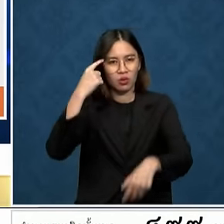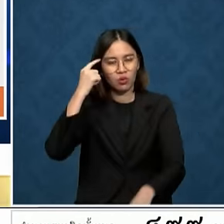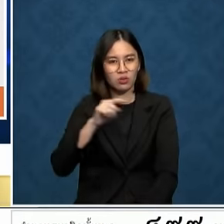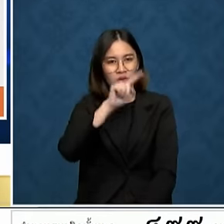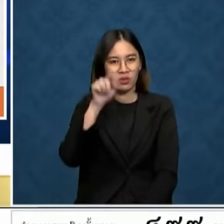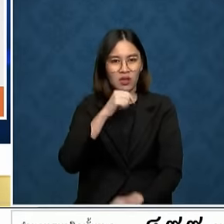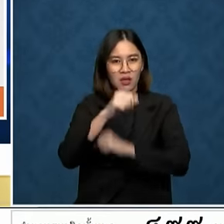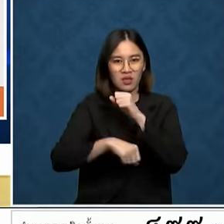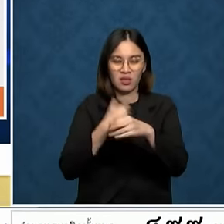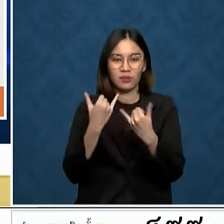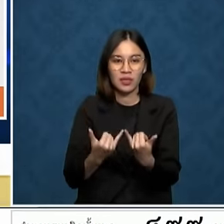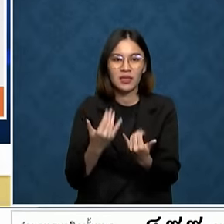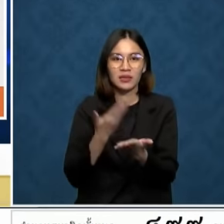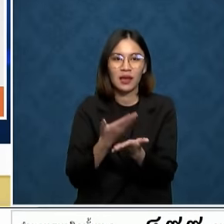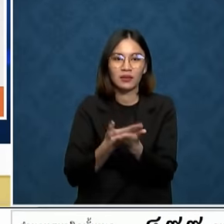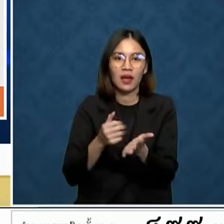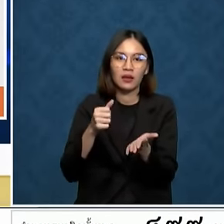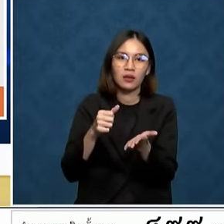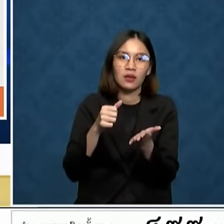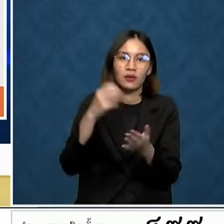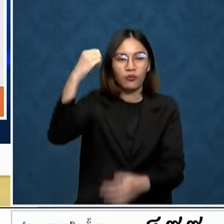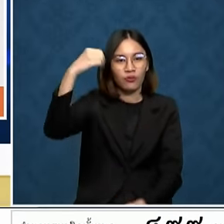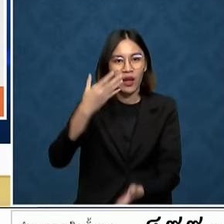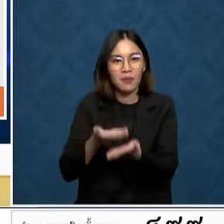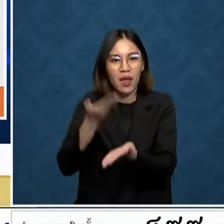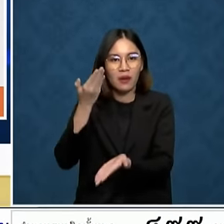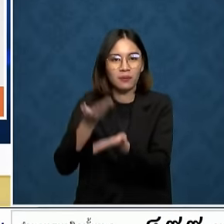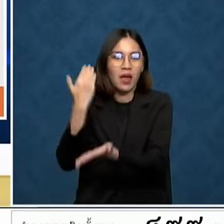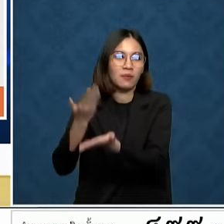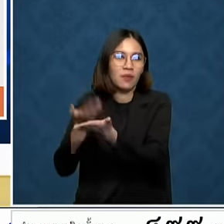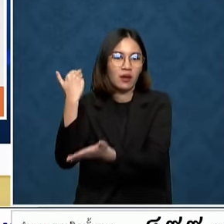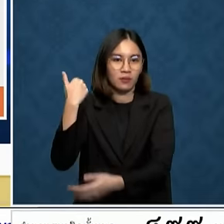่หของปีนี้ บนค่าไนั้นก็มีแต่จะสูงขึ้น และก็สูงขึ้น